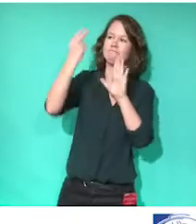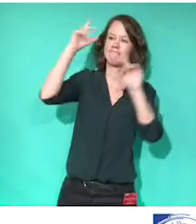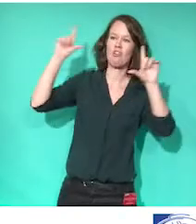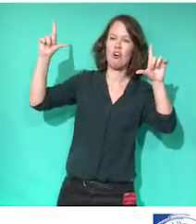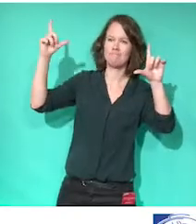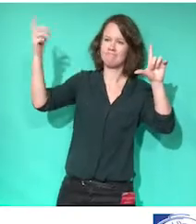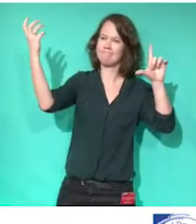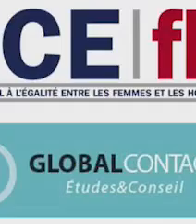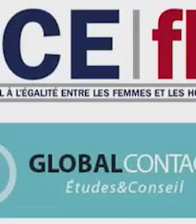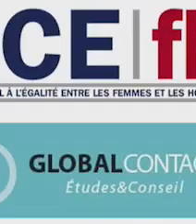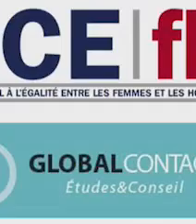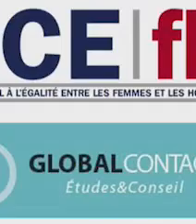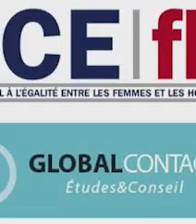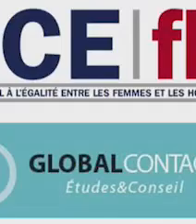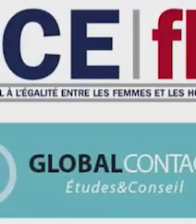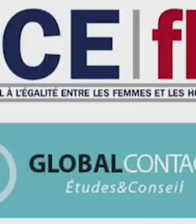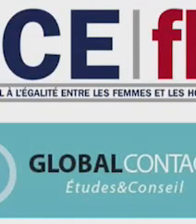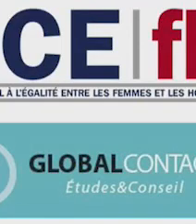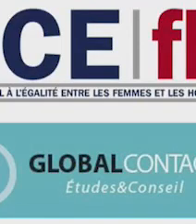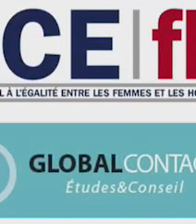Et alors, je voudrais donc.